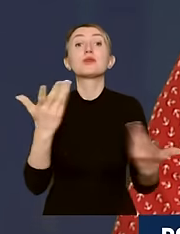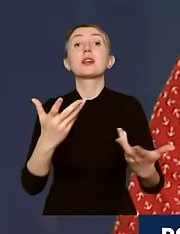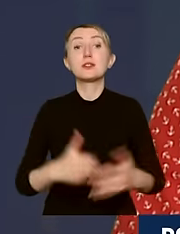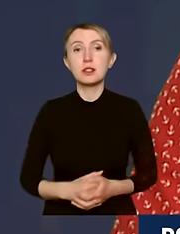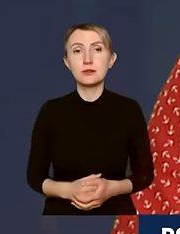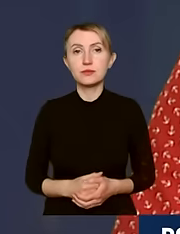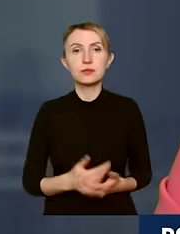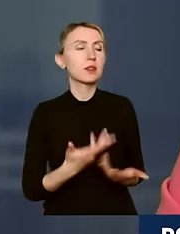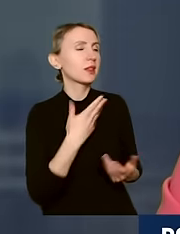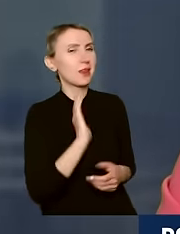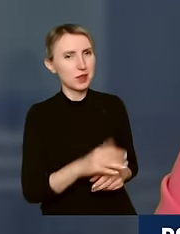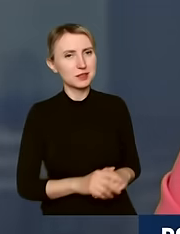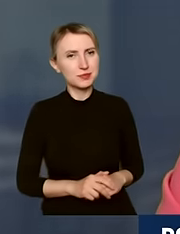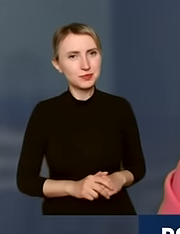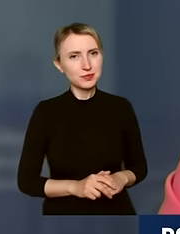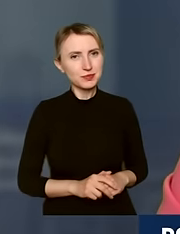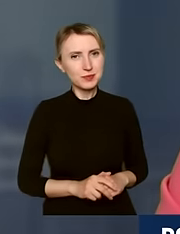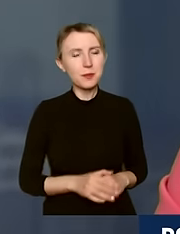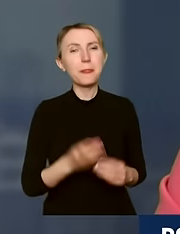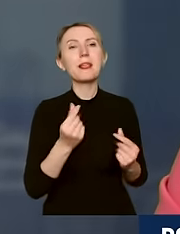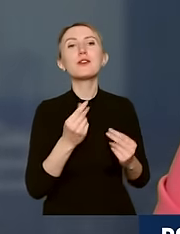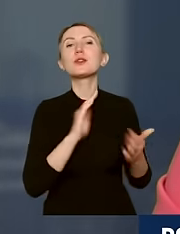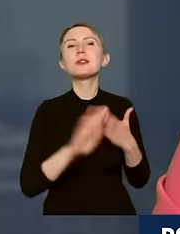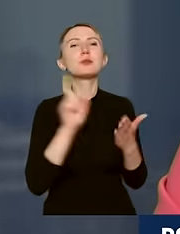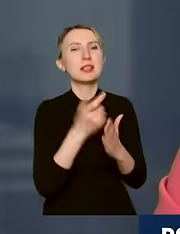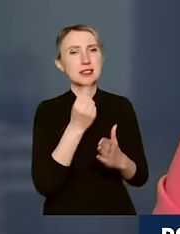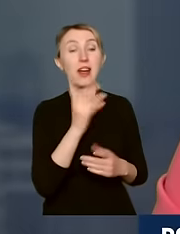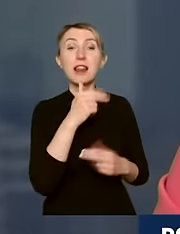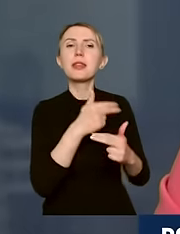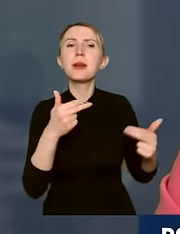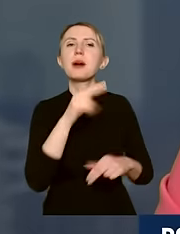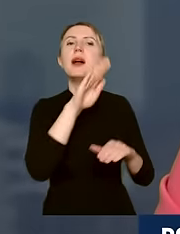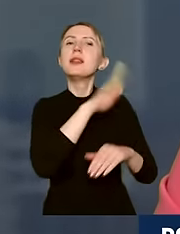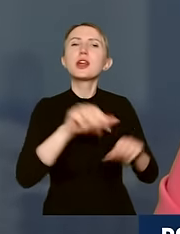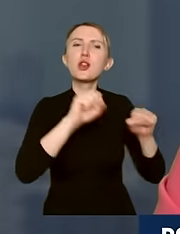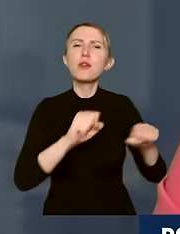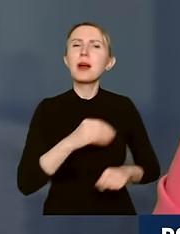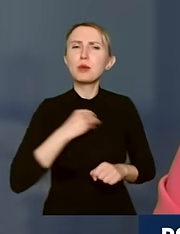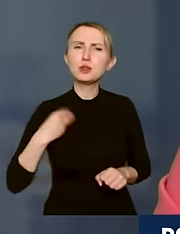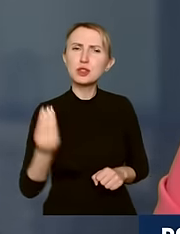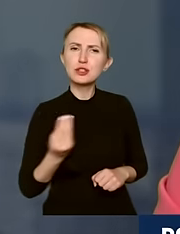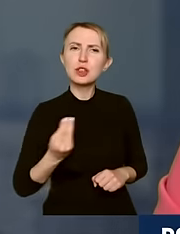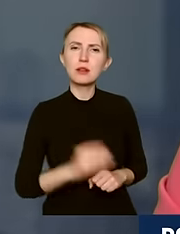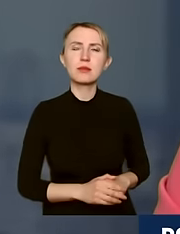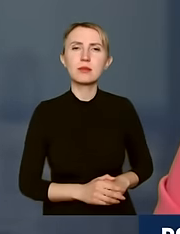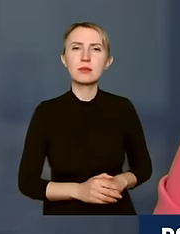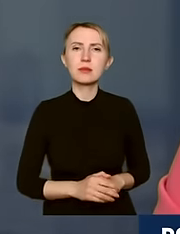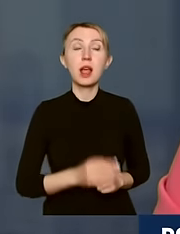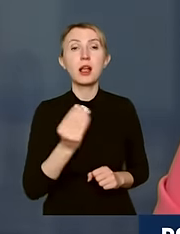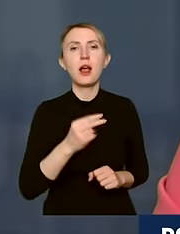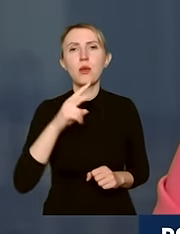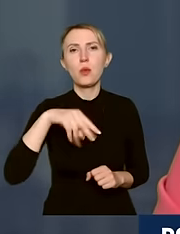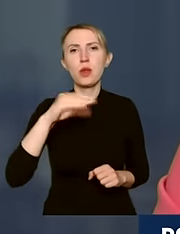będzie. Jeśli zaraz do kwoty wolnej dojdziemy, ale kończąc temat Narodowego Banku Polskiego, przecież pozostaje jeszcze Unijny